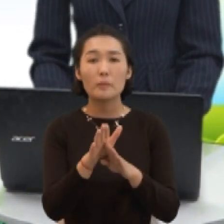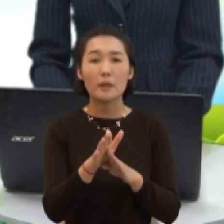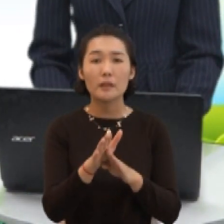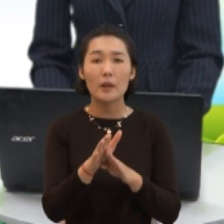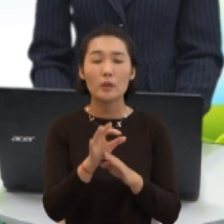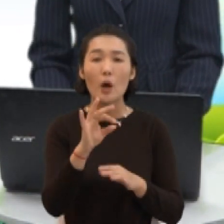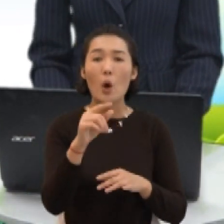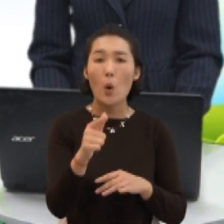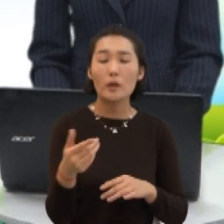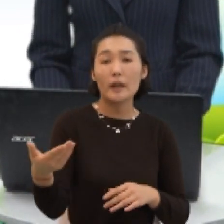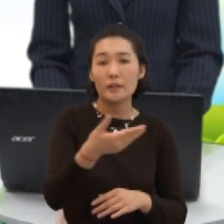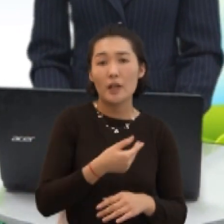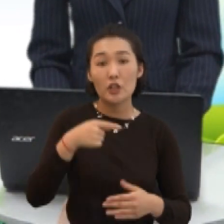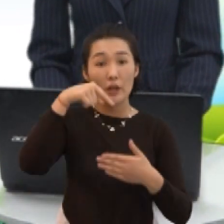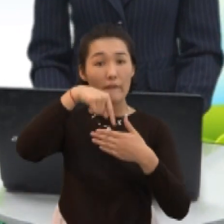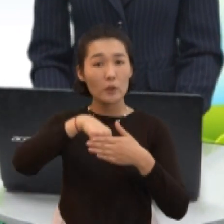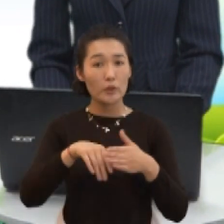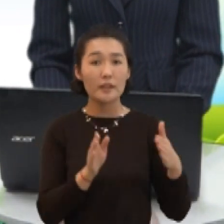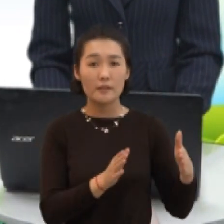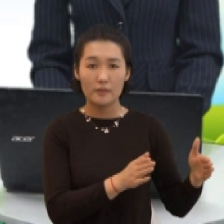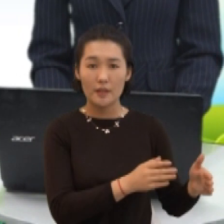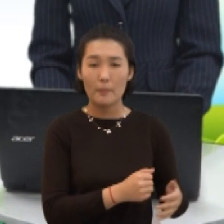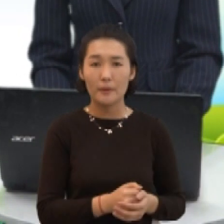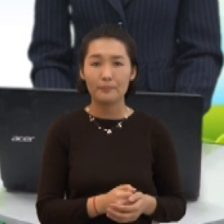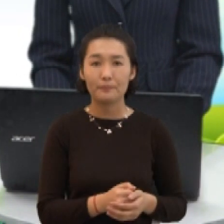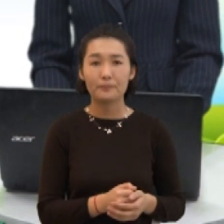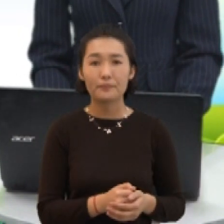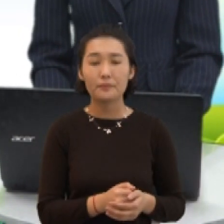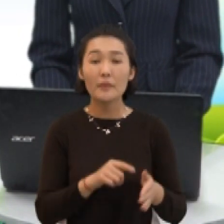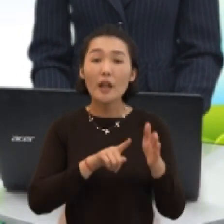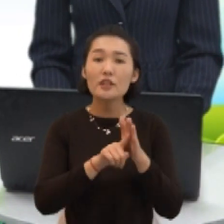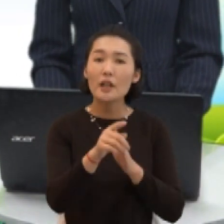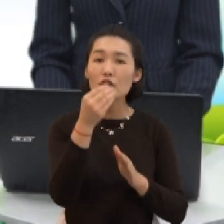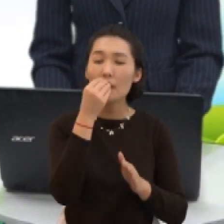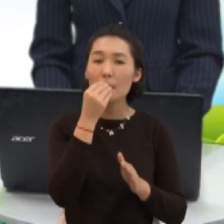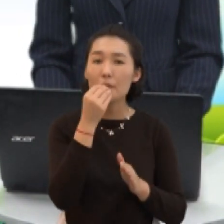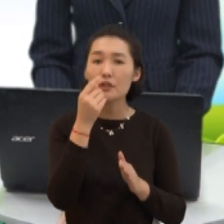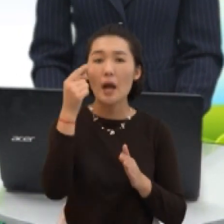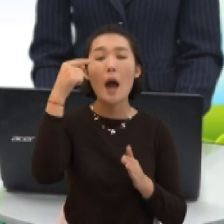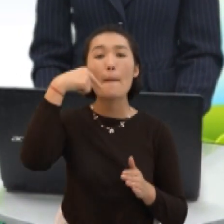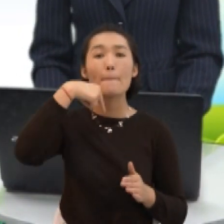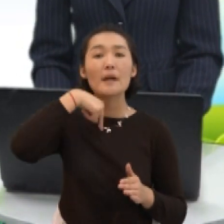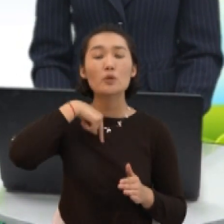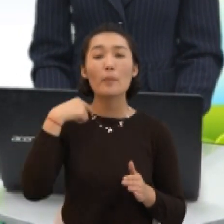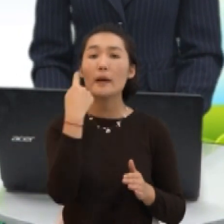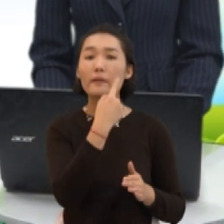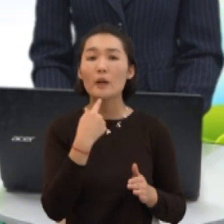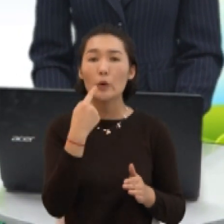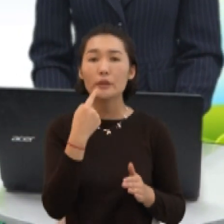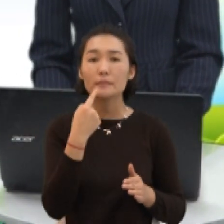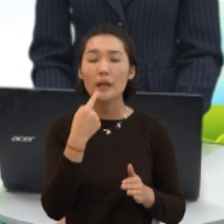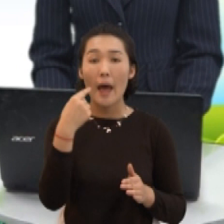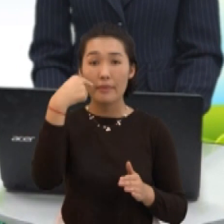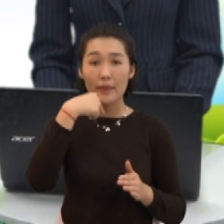нашей внутренней кухни. Сначала, как мы знаем, пища поступает в рот, где она пережевывается.